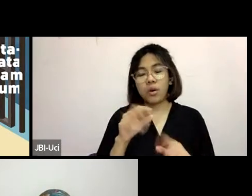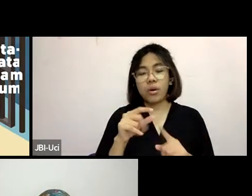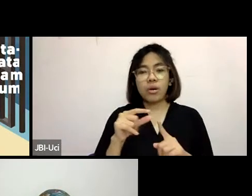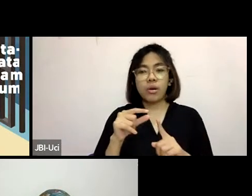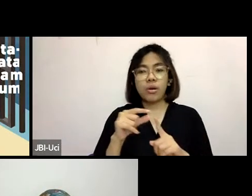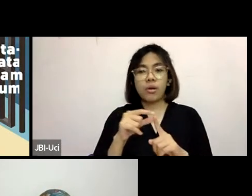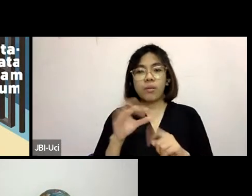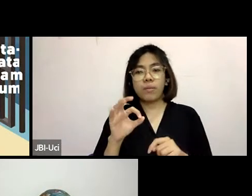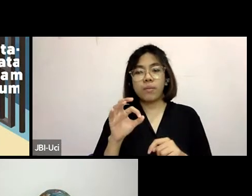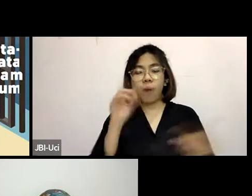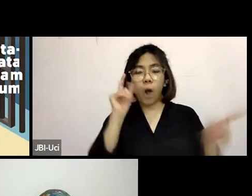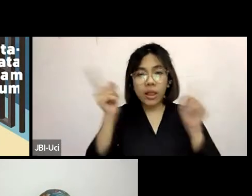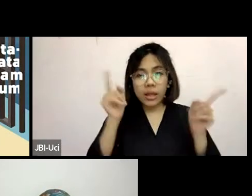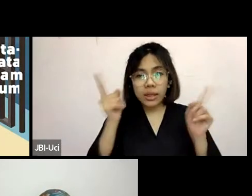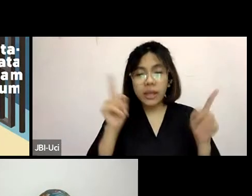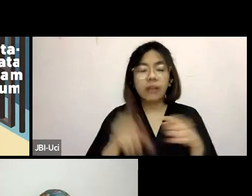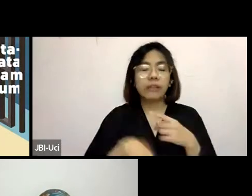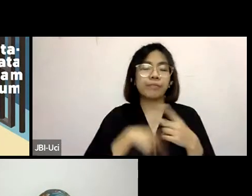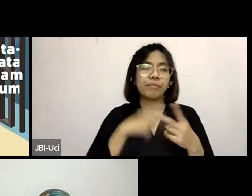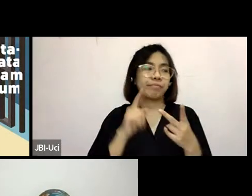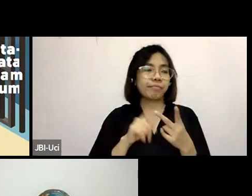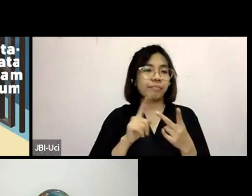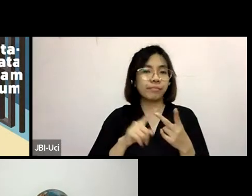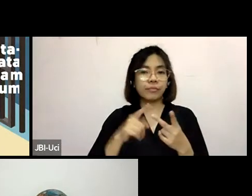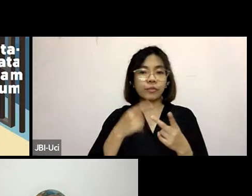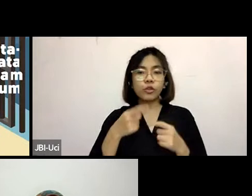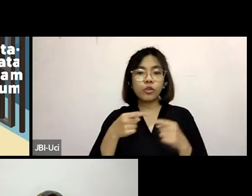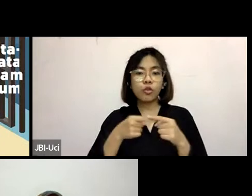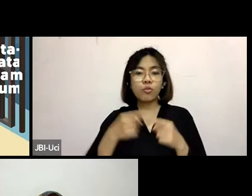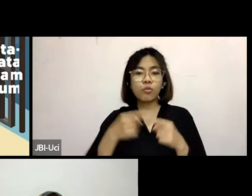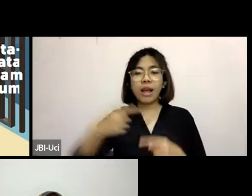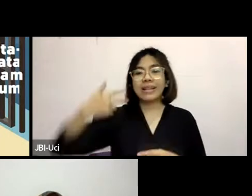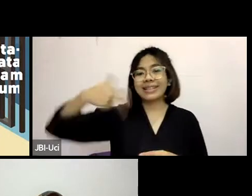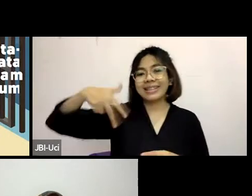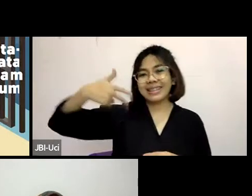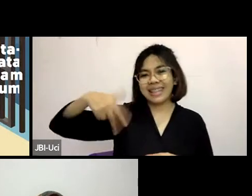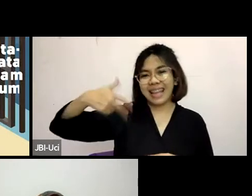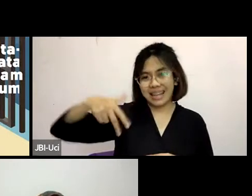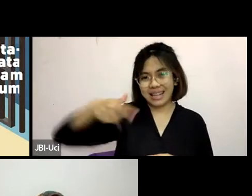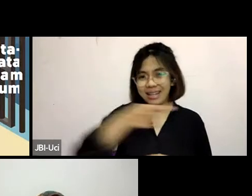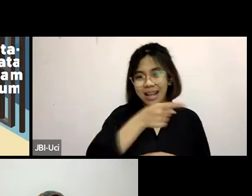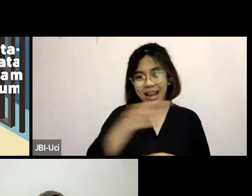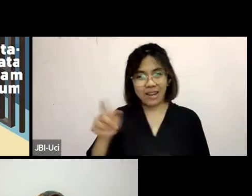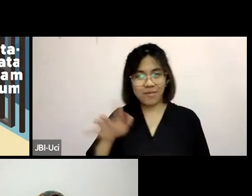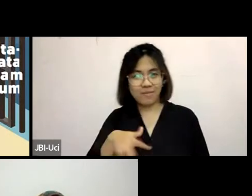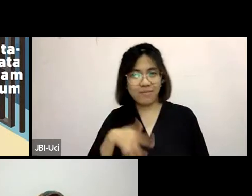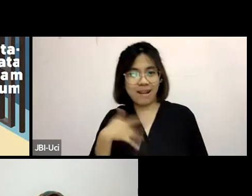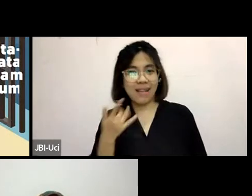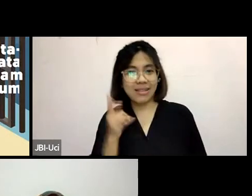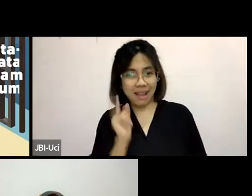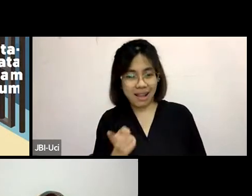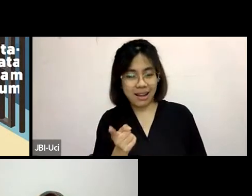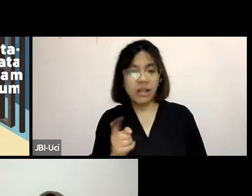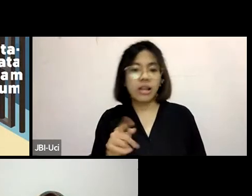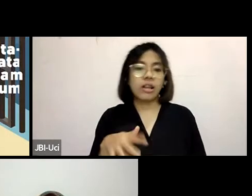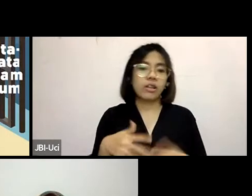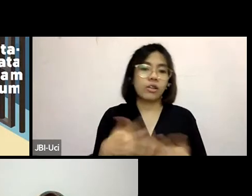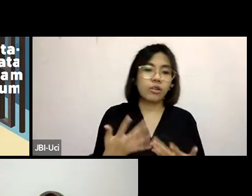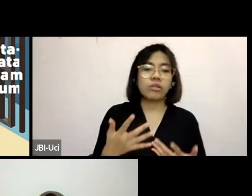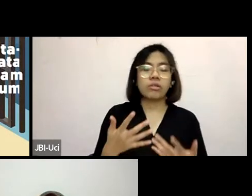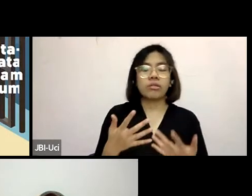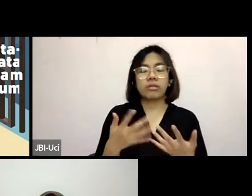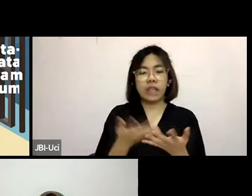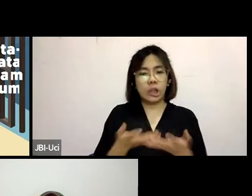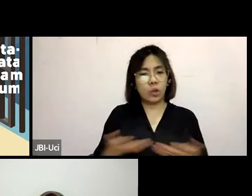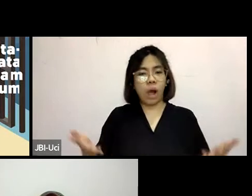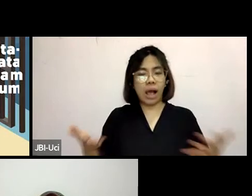soal-soal gender itu mungkin sangat terasa begitu tips Betulnya di perbagai ini juga terasa jadi pada